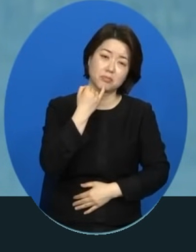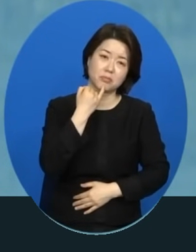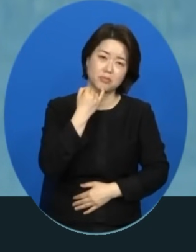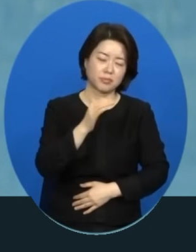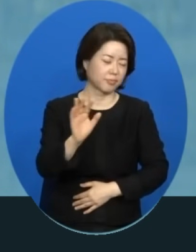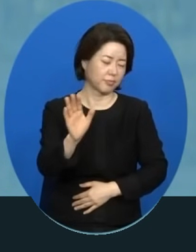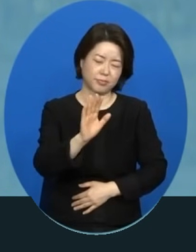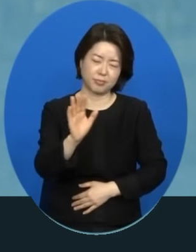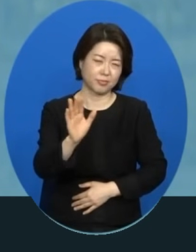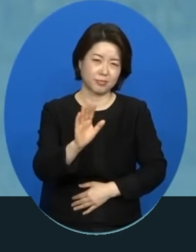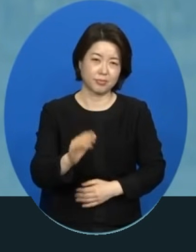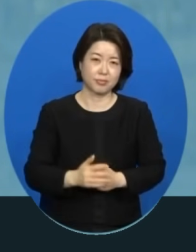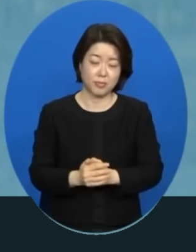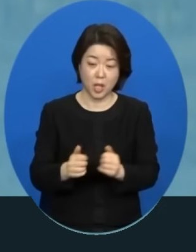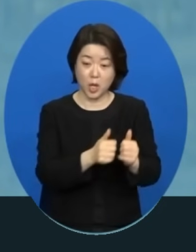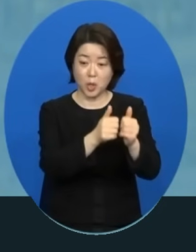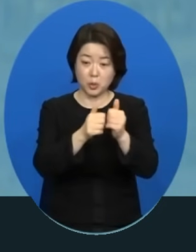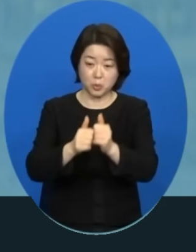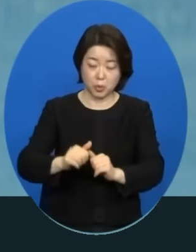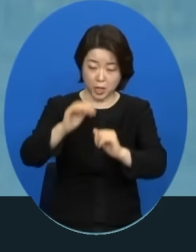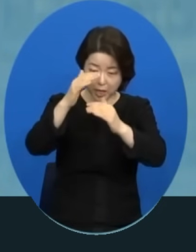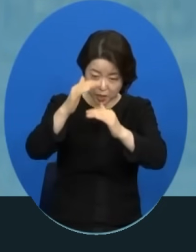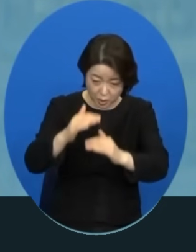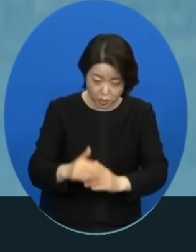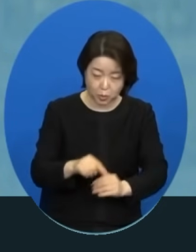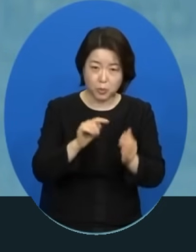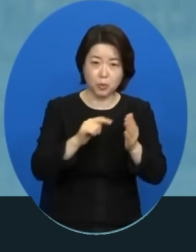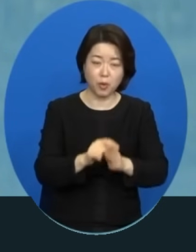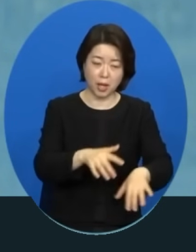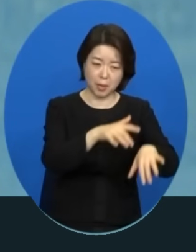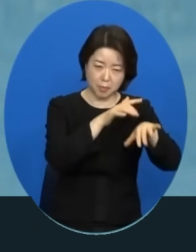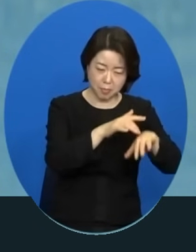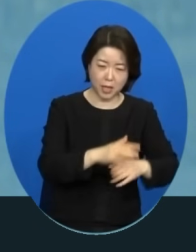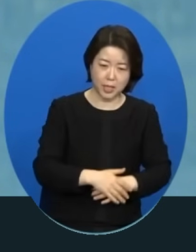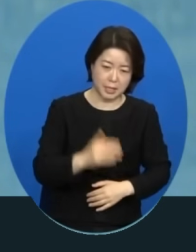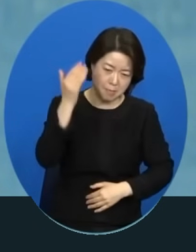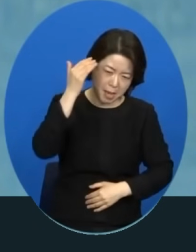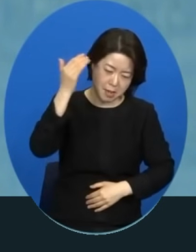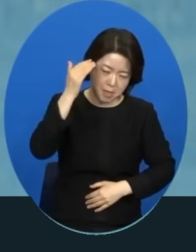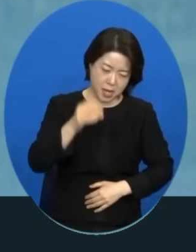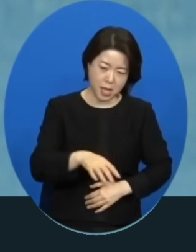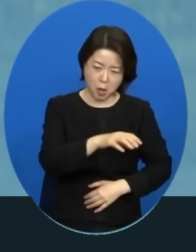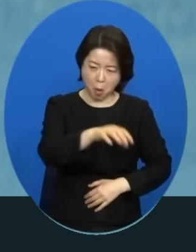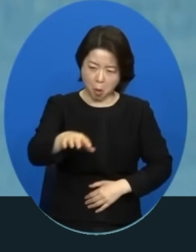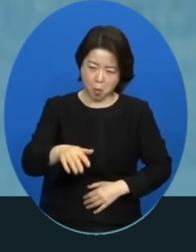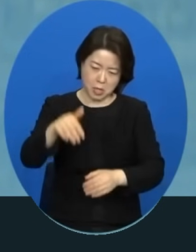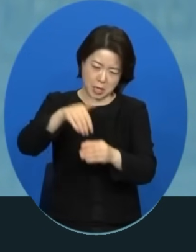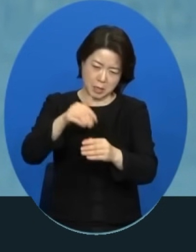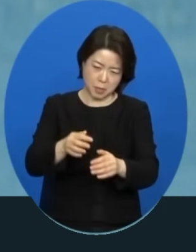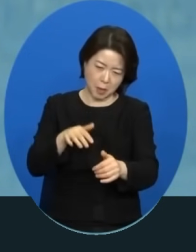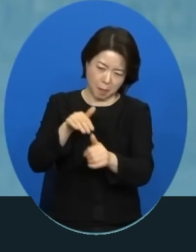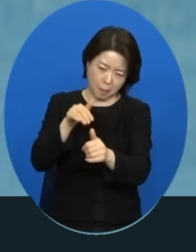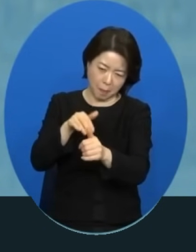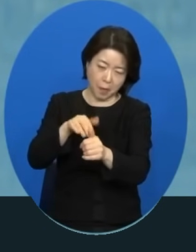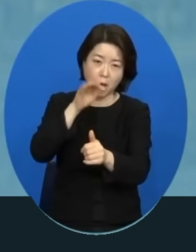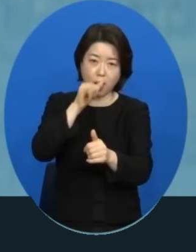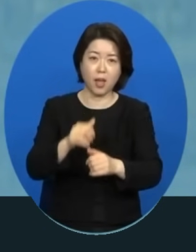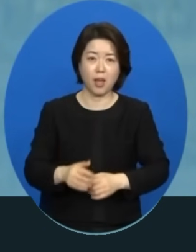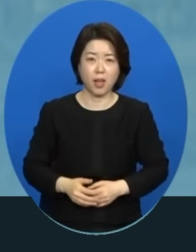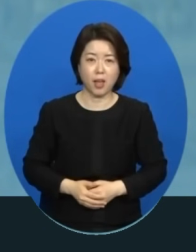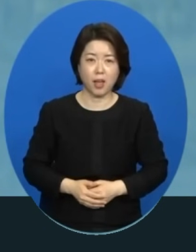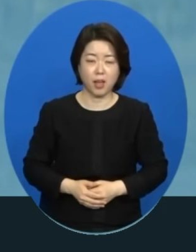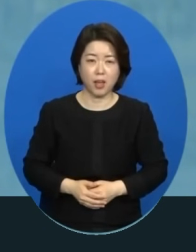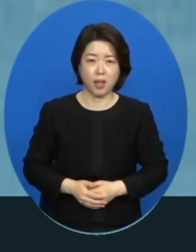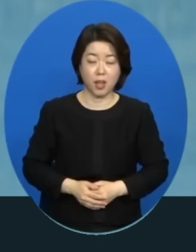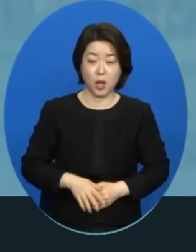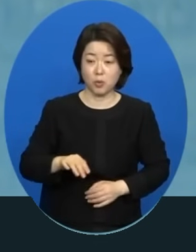여러분. 동행하는 여정의 마귀는 장애물들을 곳곳에 심어놨어요. 우리를 하여금 나가지 못하도록.